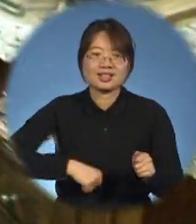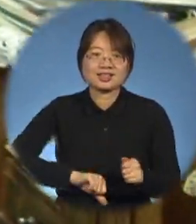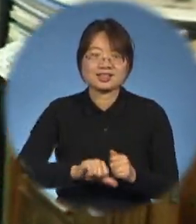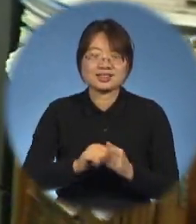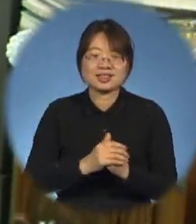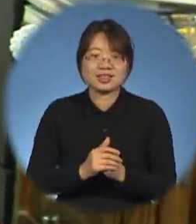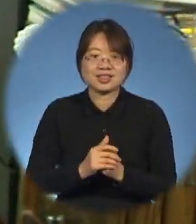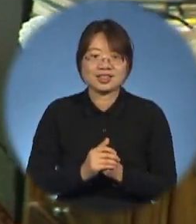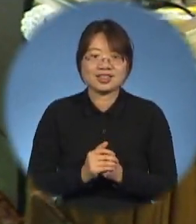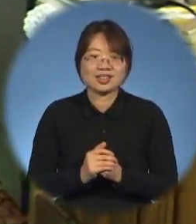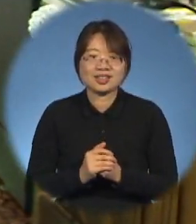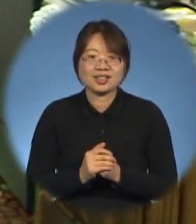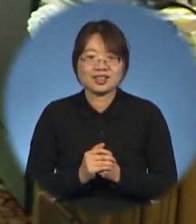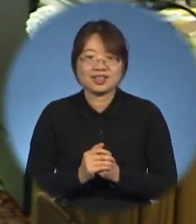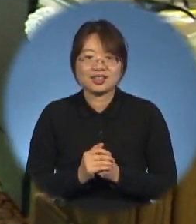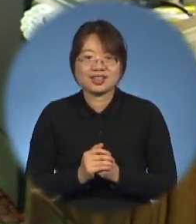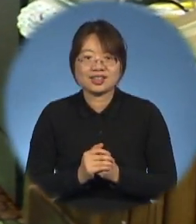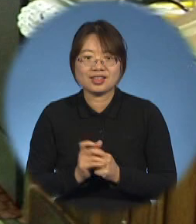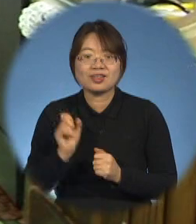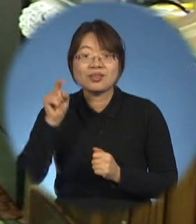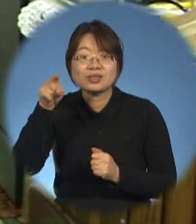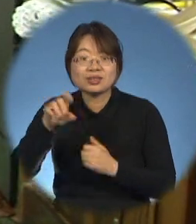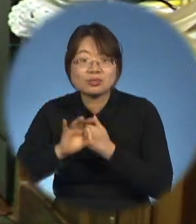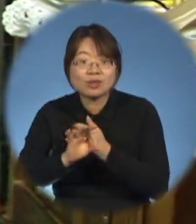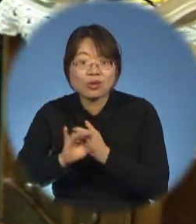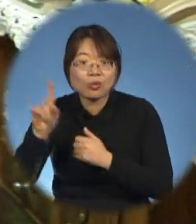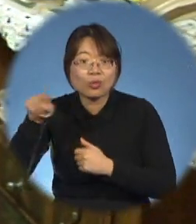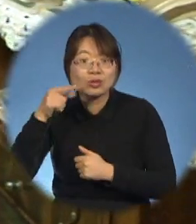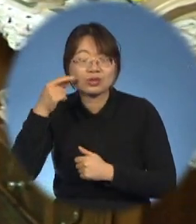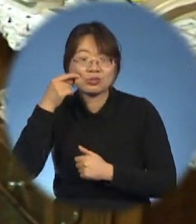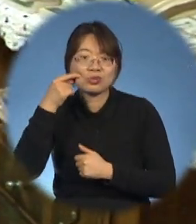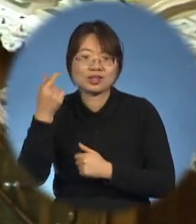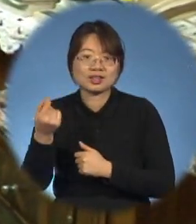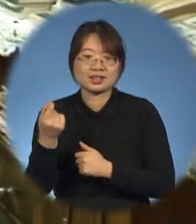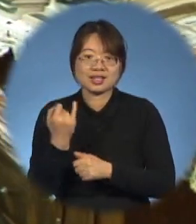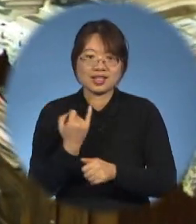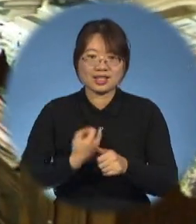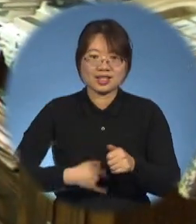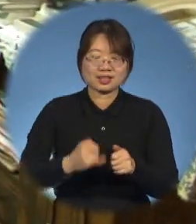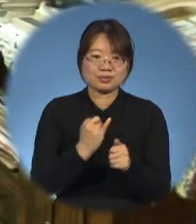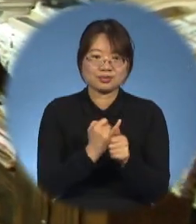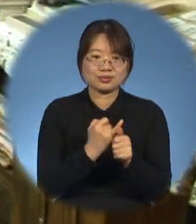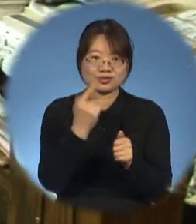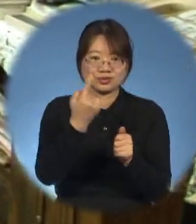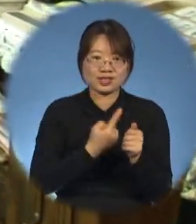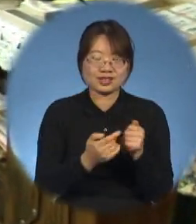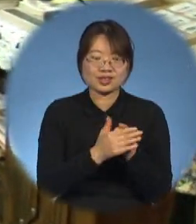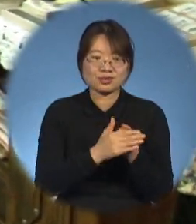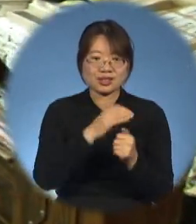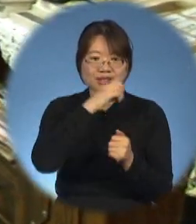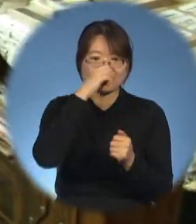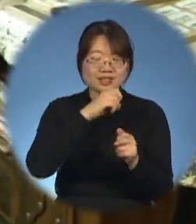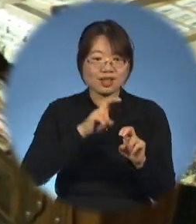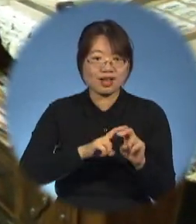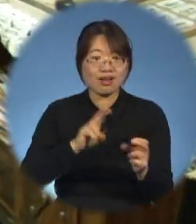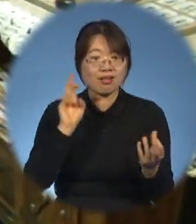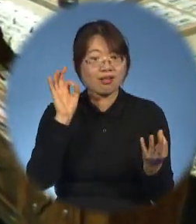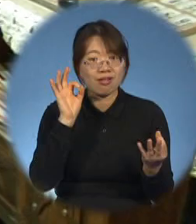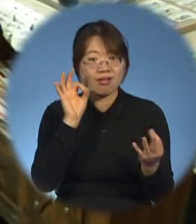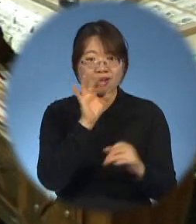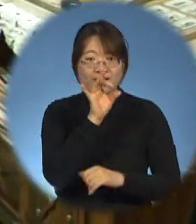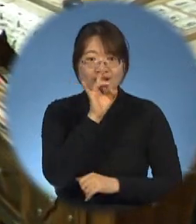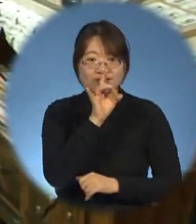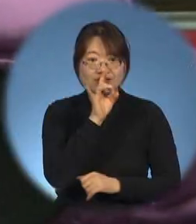문제나 마찰 거 볼 수 밖에 아들 부부가 왔다고 해서 그냥 앉아 있을 수는 없는